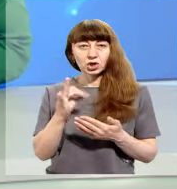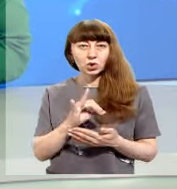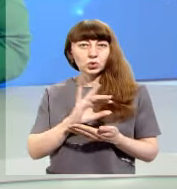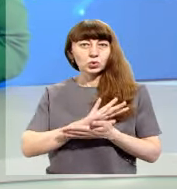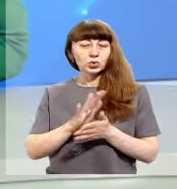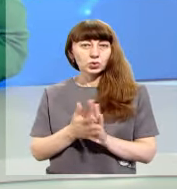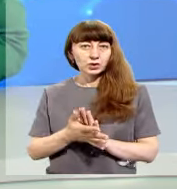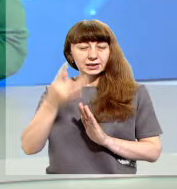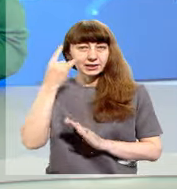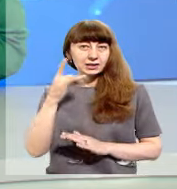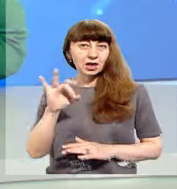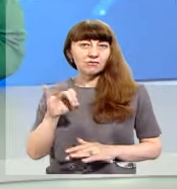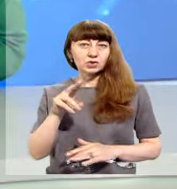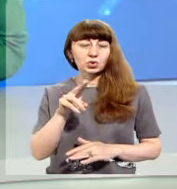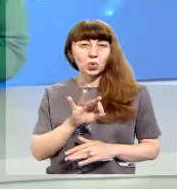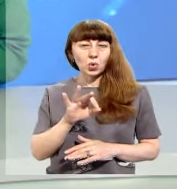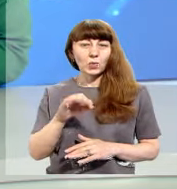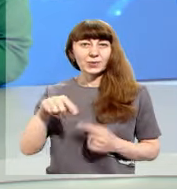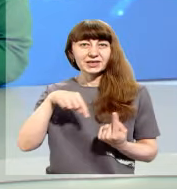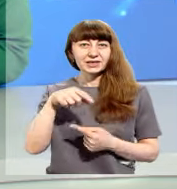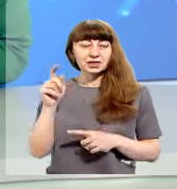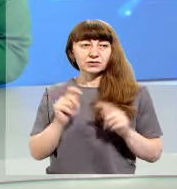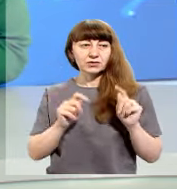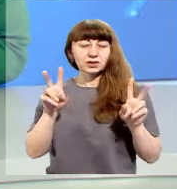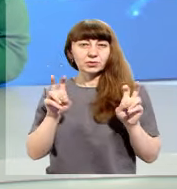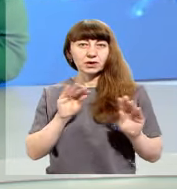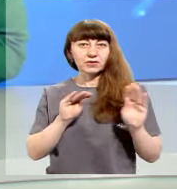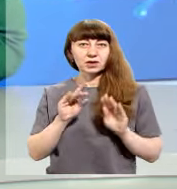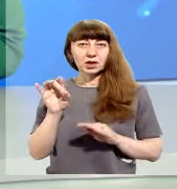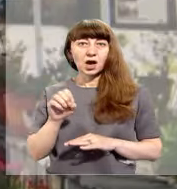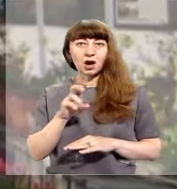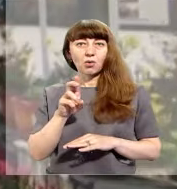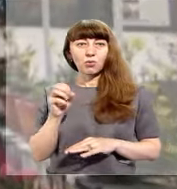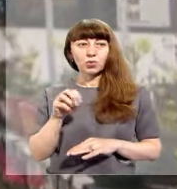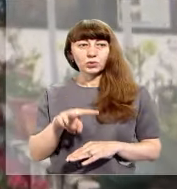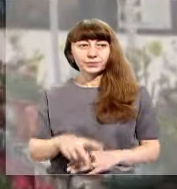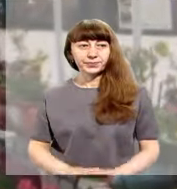на казахстанско-афганском бизнес-форуме и тематической выставке в Кабуле.